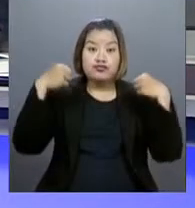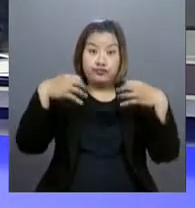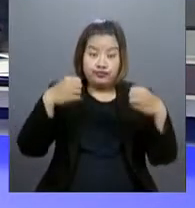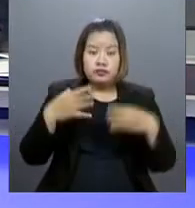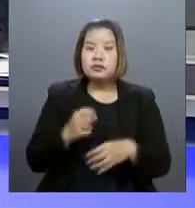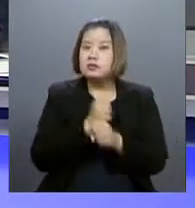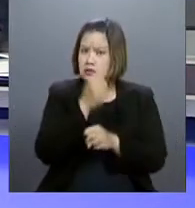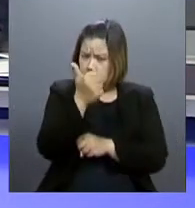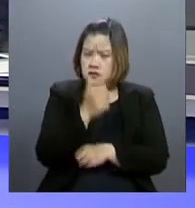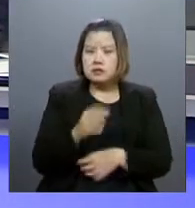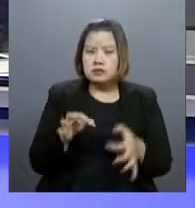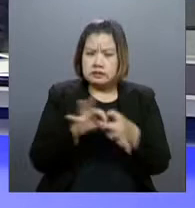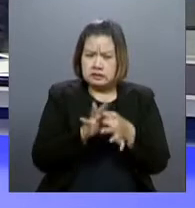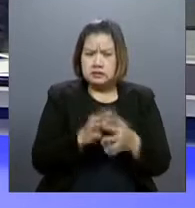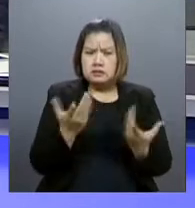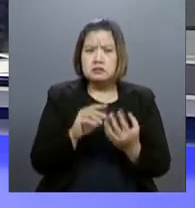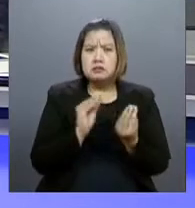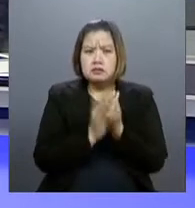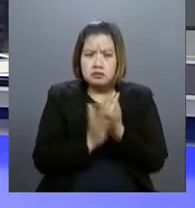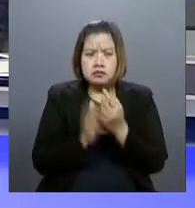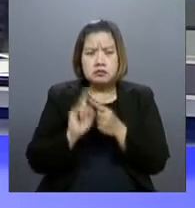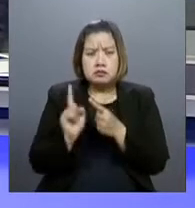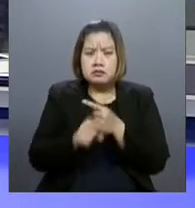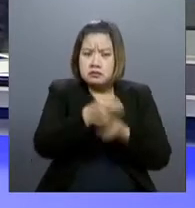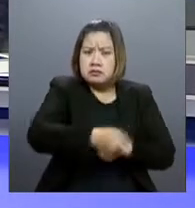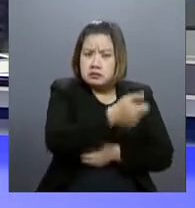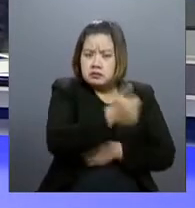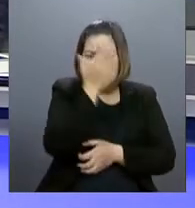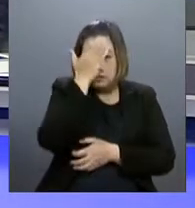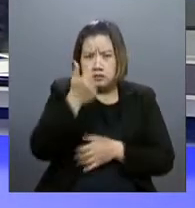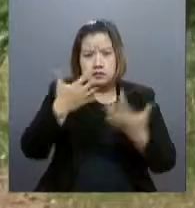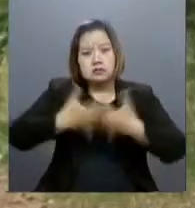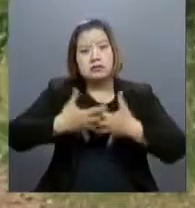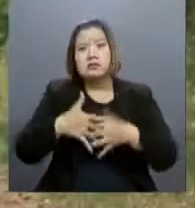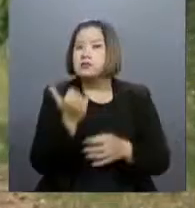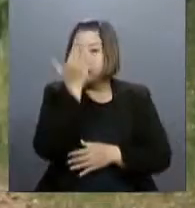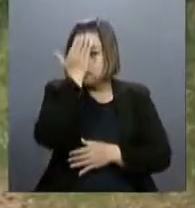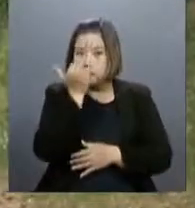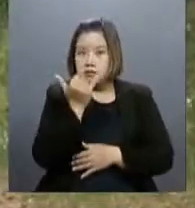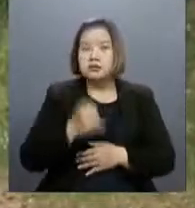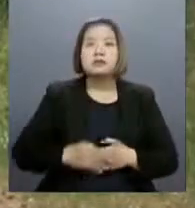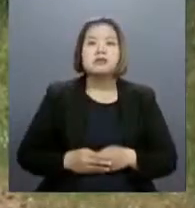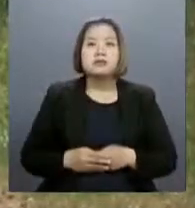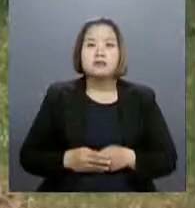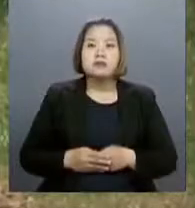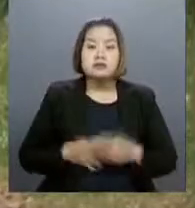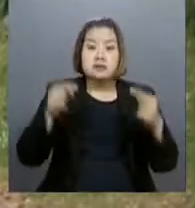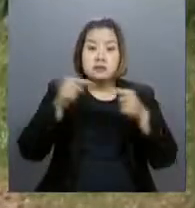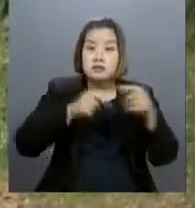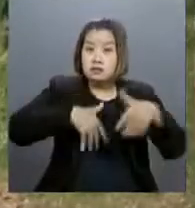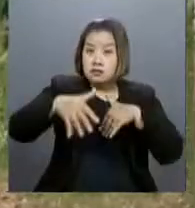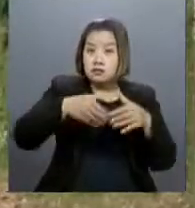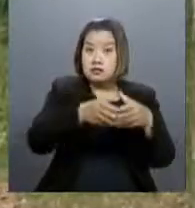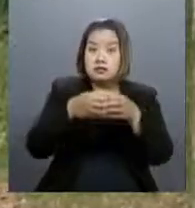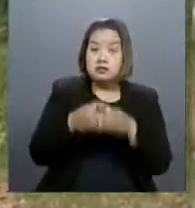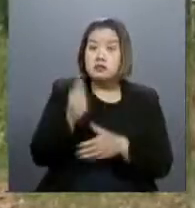การเกษตรซึ่งก็ขัดแย้งกับความเห็นของแกนนำฝ่ายสนับสนุนของโครงการค่ะชาวบ้านในนามเครือข่ายประชาชน